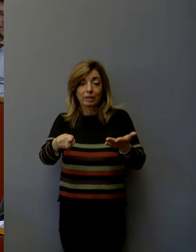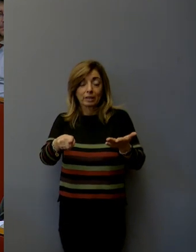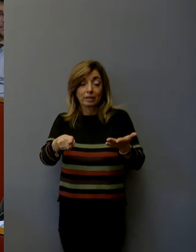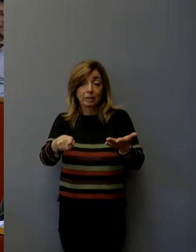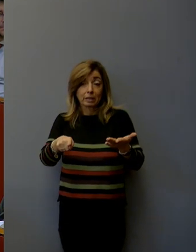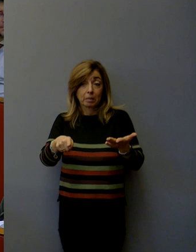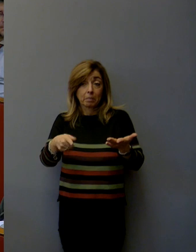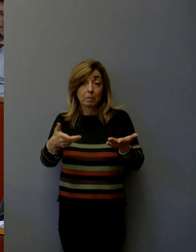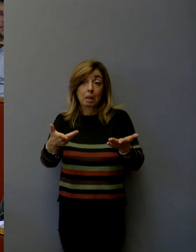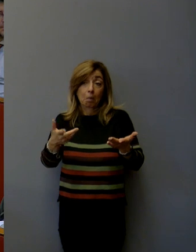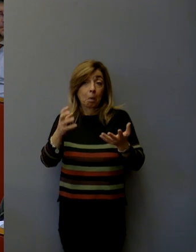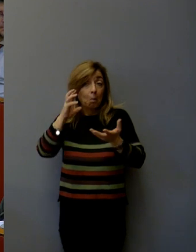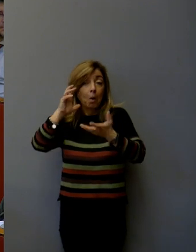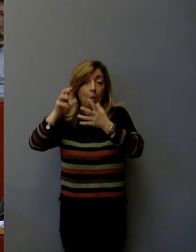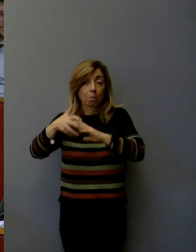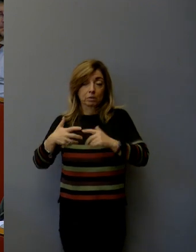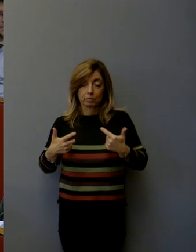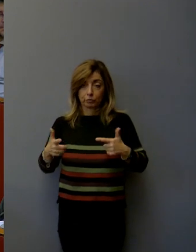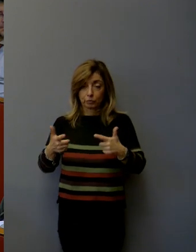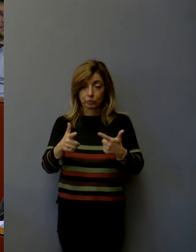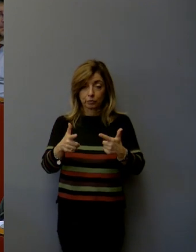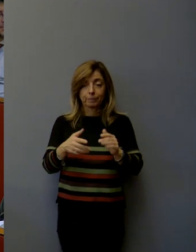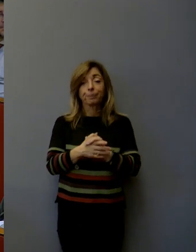poco complicata l'ultimo